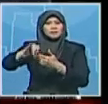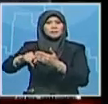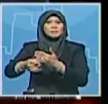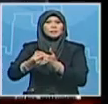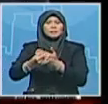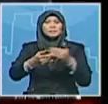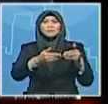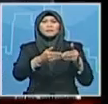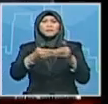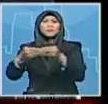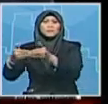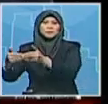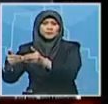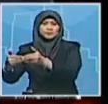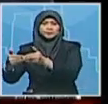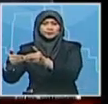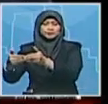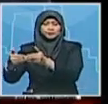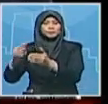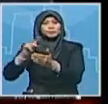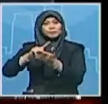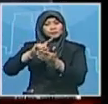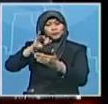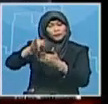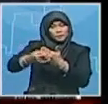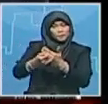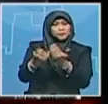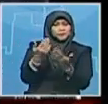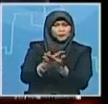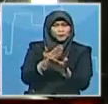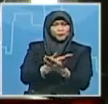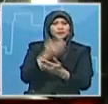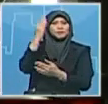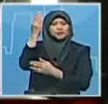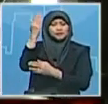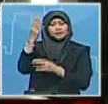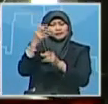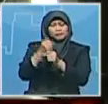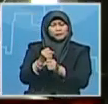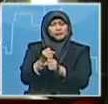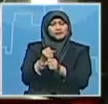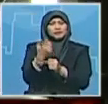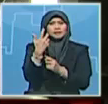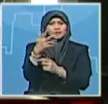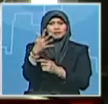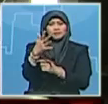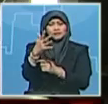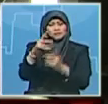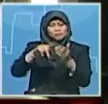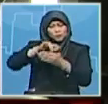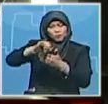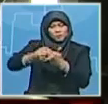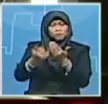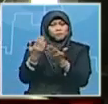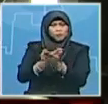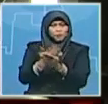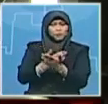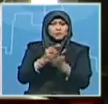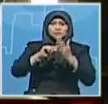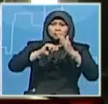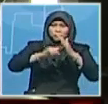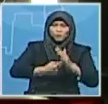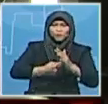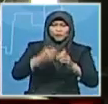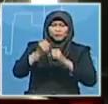projek-projek sambungan. Manakala projek-projek baru, alhamdulillah kita dapat 15 projek baru yang akan dilaksanakan